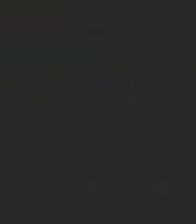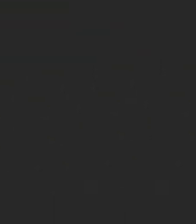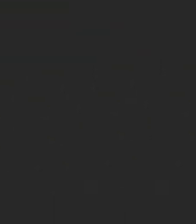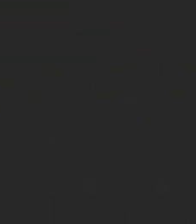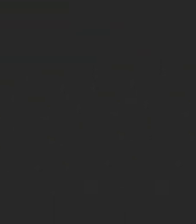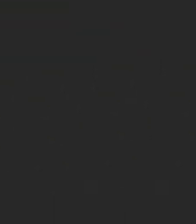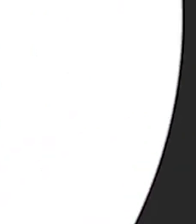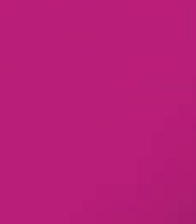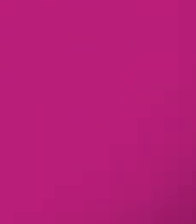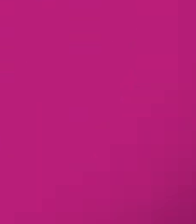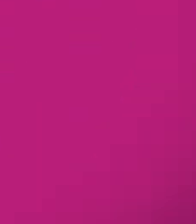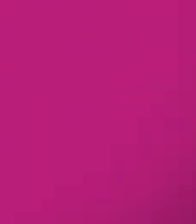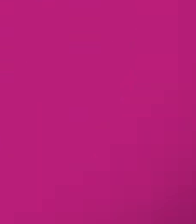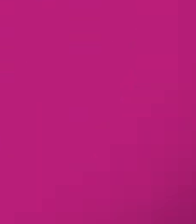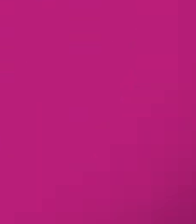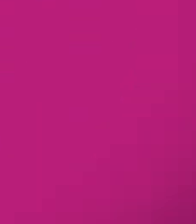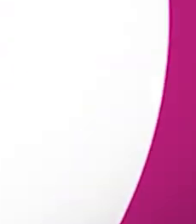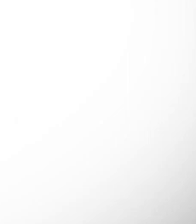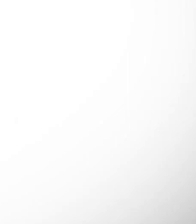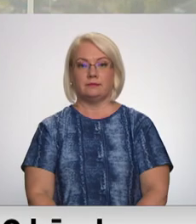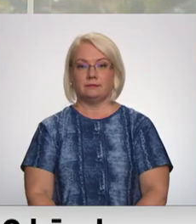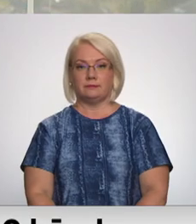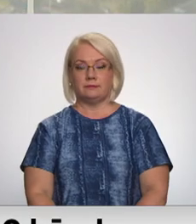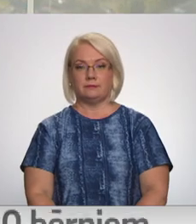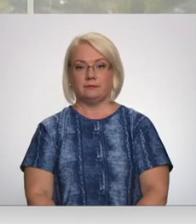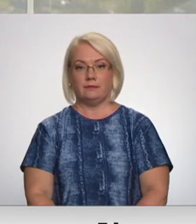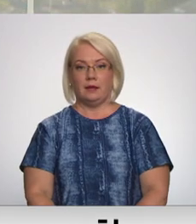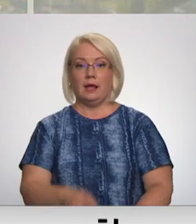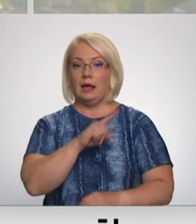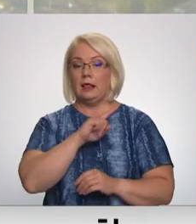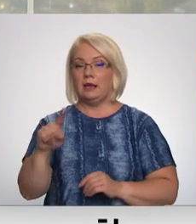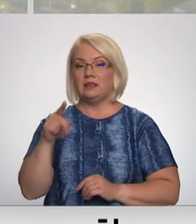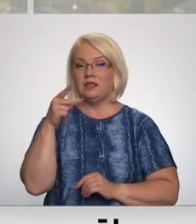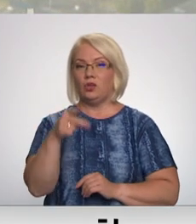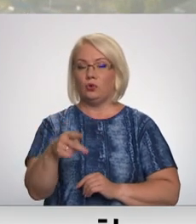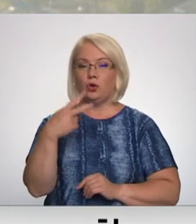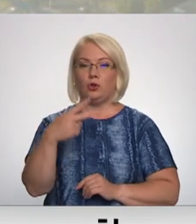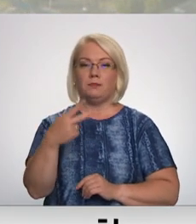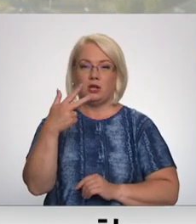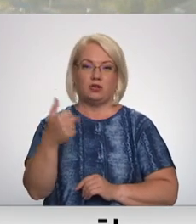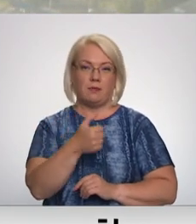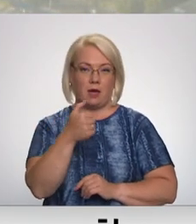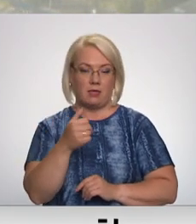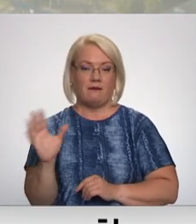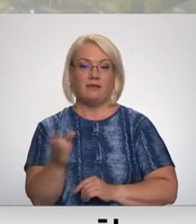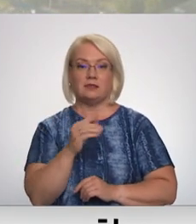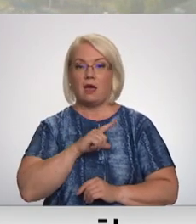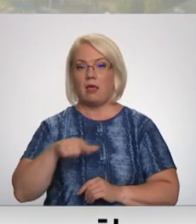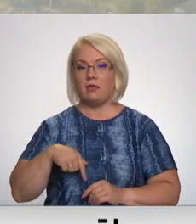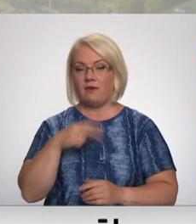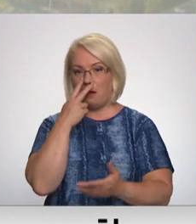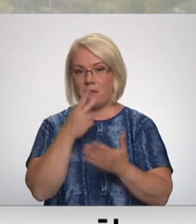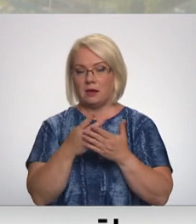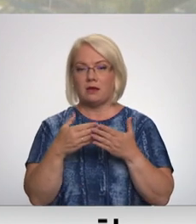Re, viss ēters ir te! Līdz 2023. gadam visā Latvijā paredzēts